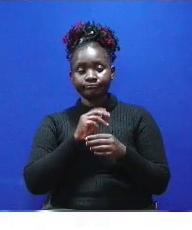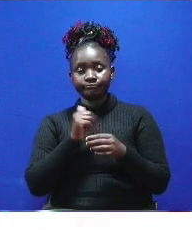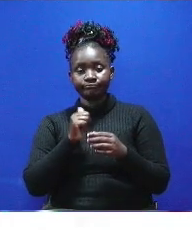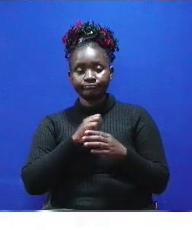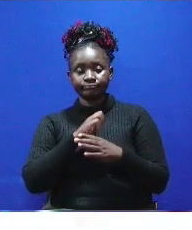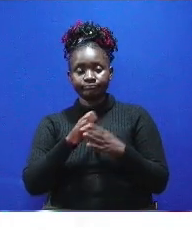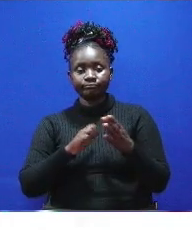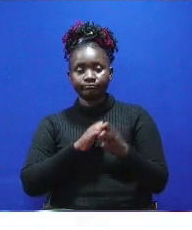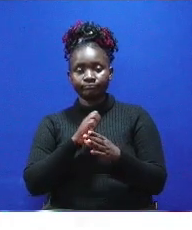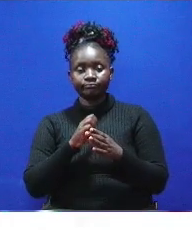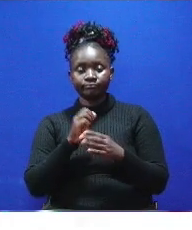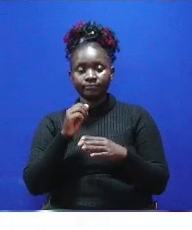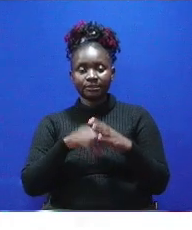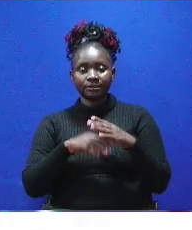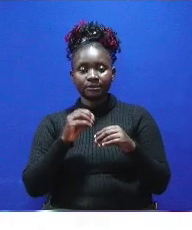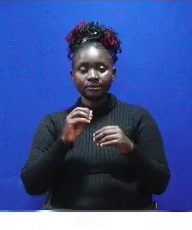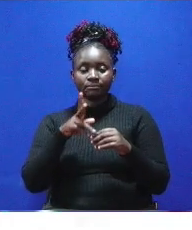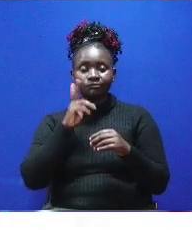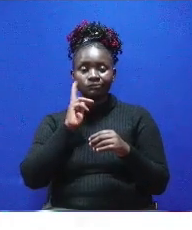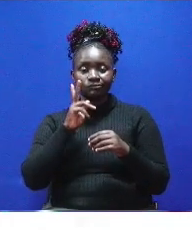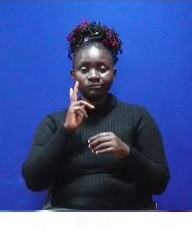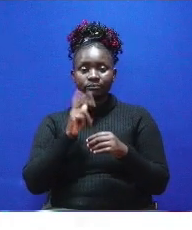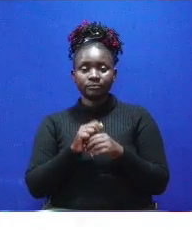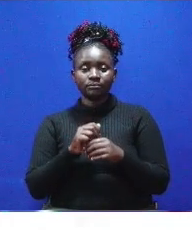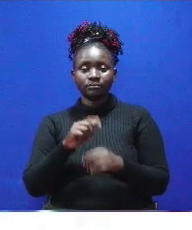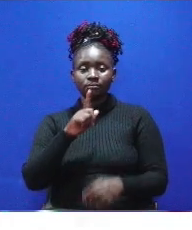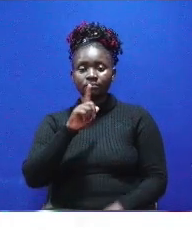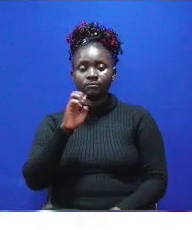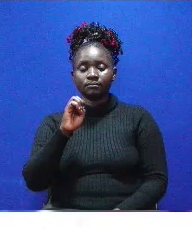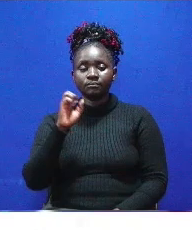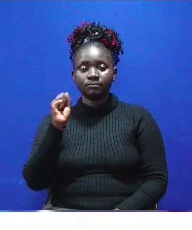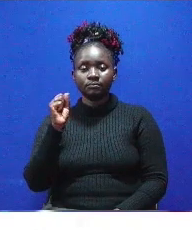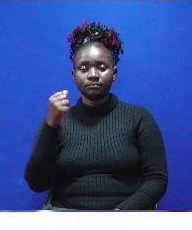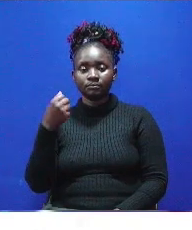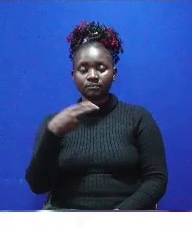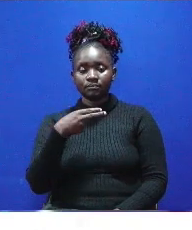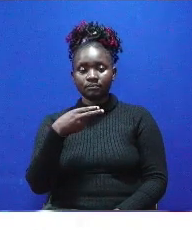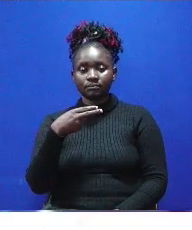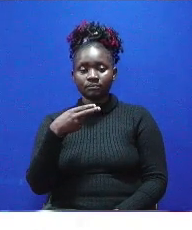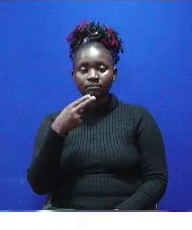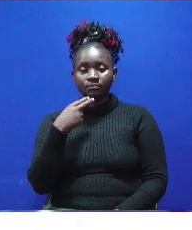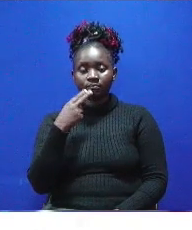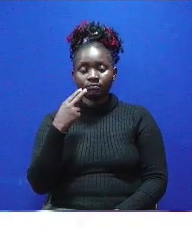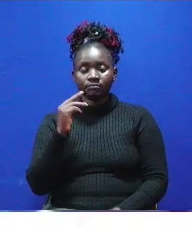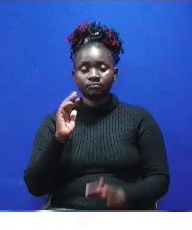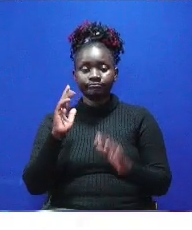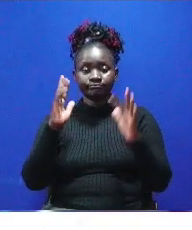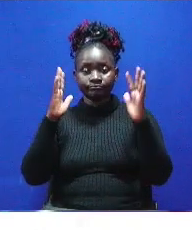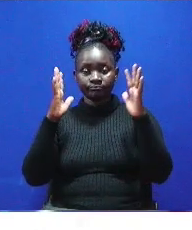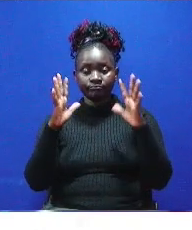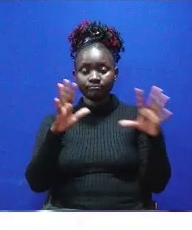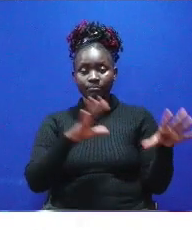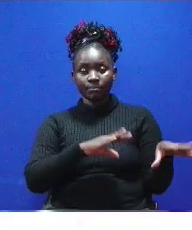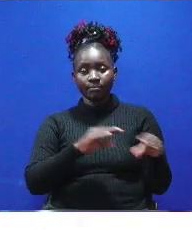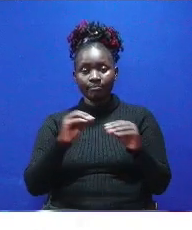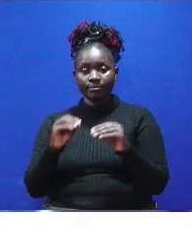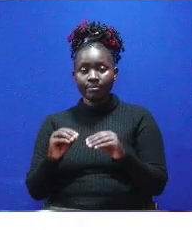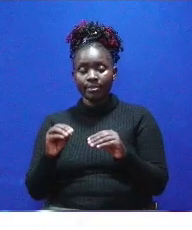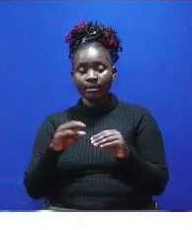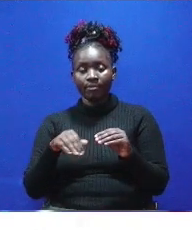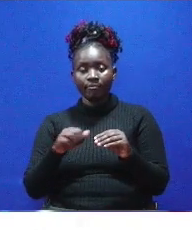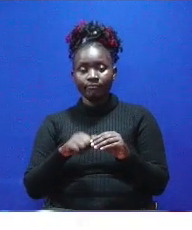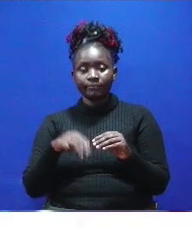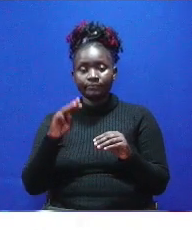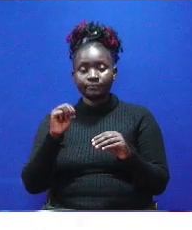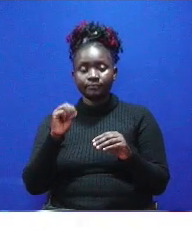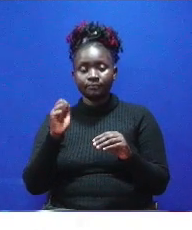ine imeye county ya Kisii lea bwari gago kwa nani gateba umoyego yo oirua sensemo eyo ya marani